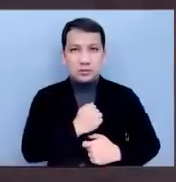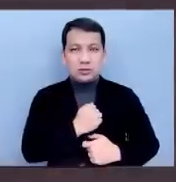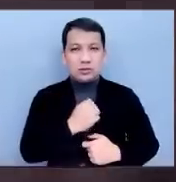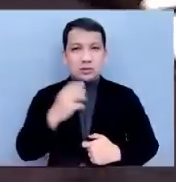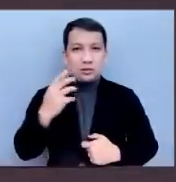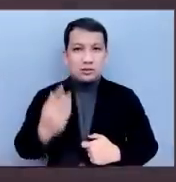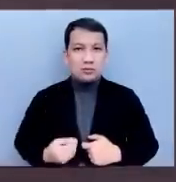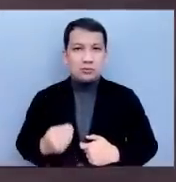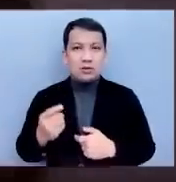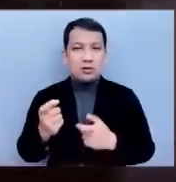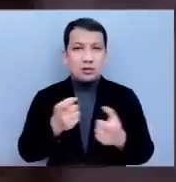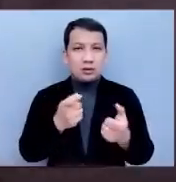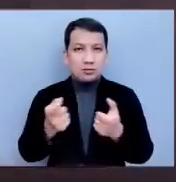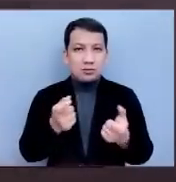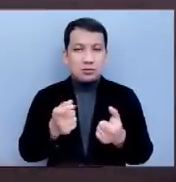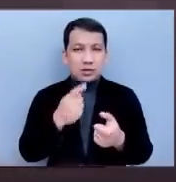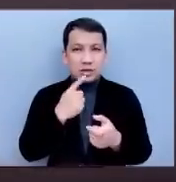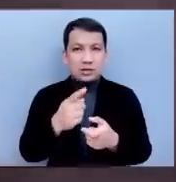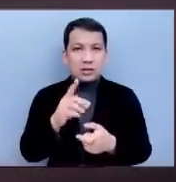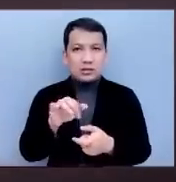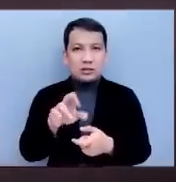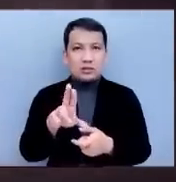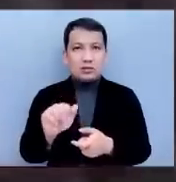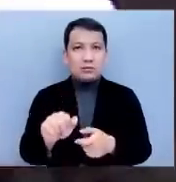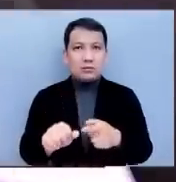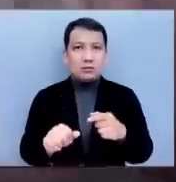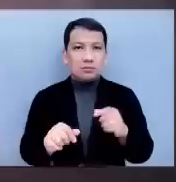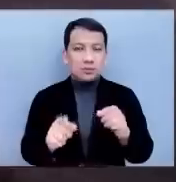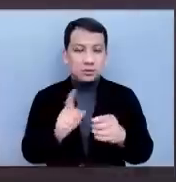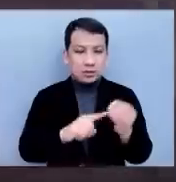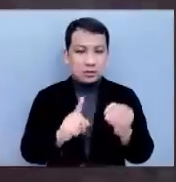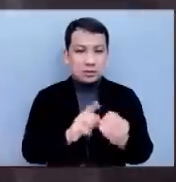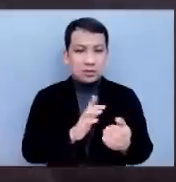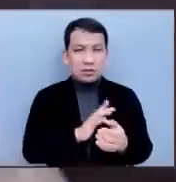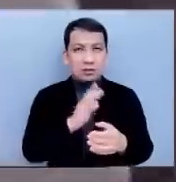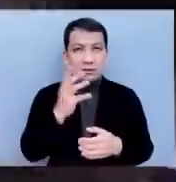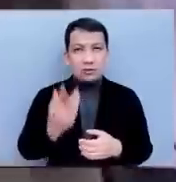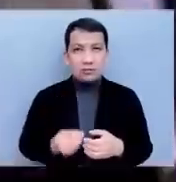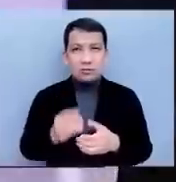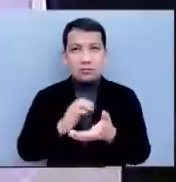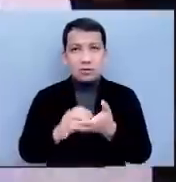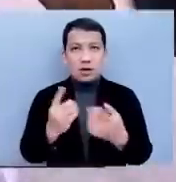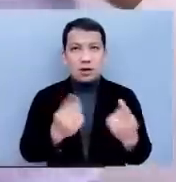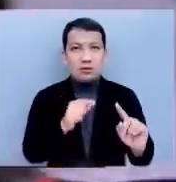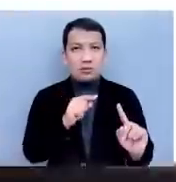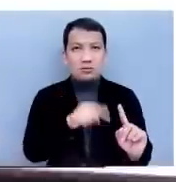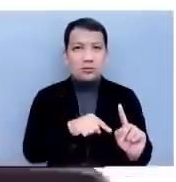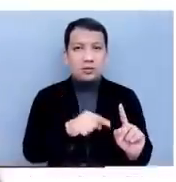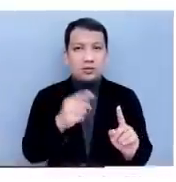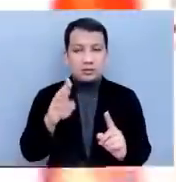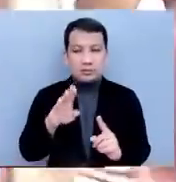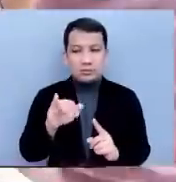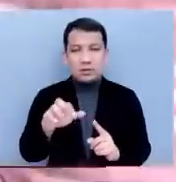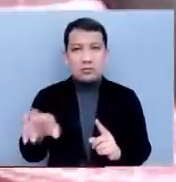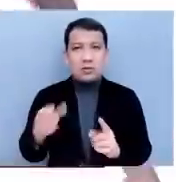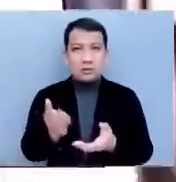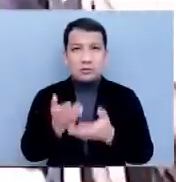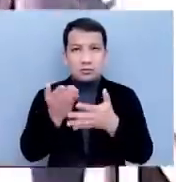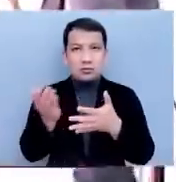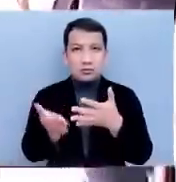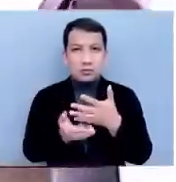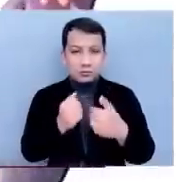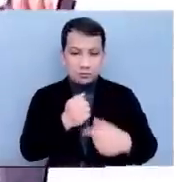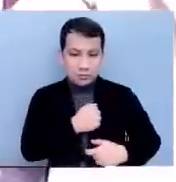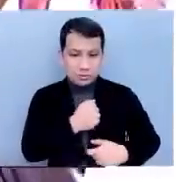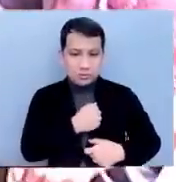public officials ang isinampa kay Dera, habang paglabag naman sa Graft and Corrupt Practices Act at bribery ang isinampa sa mga tauhan